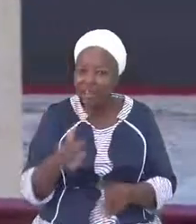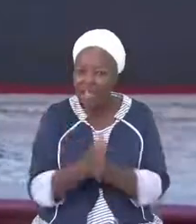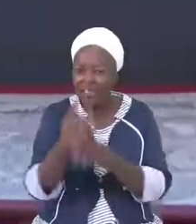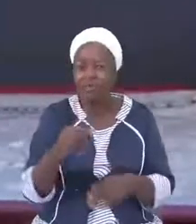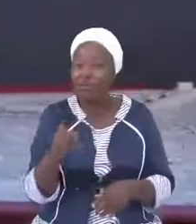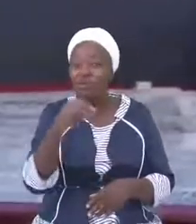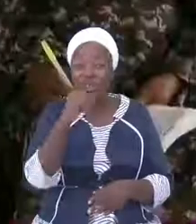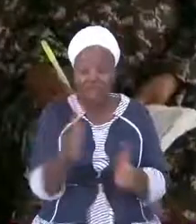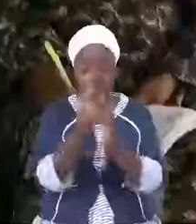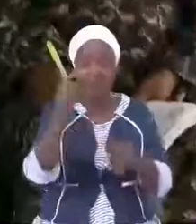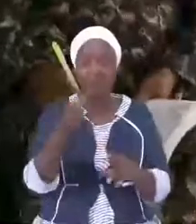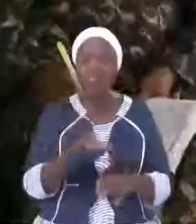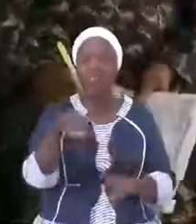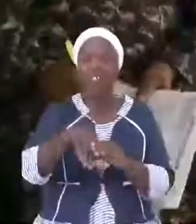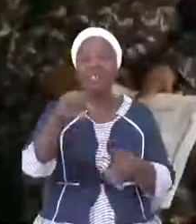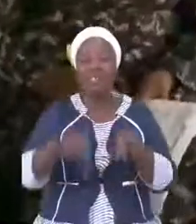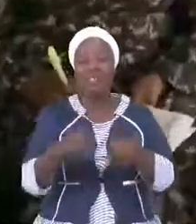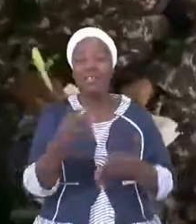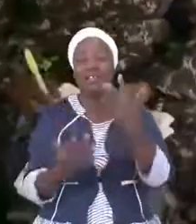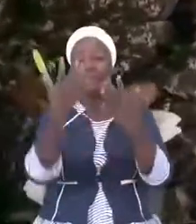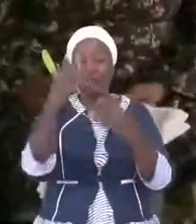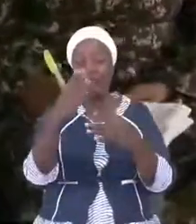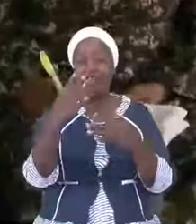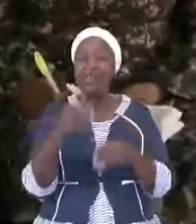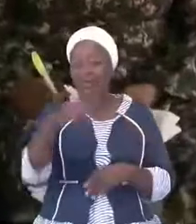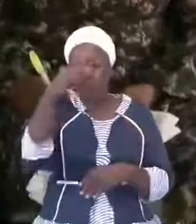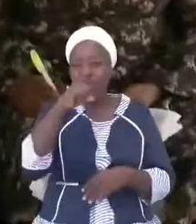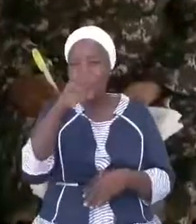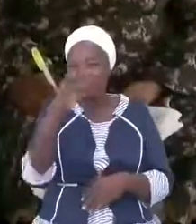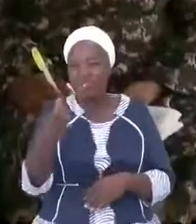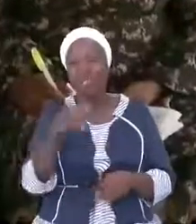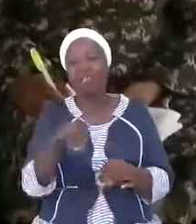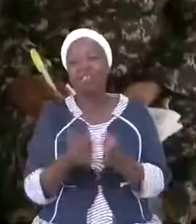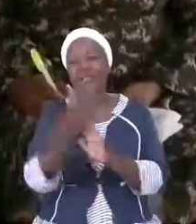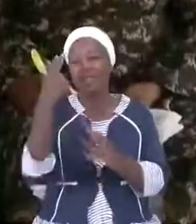Tu ne veux pas lui demander à l'autre bord parce qu'il n'est pas à l'autre bord.